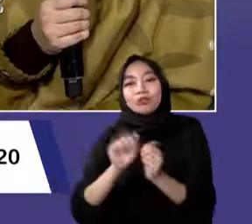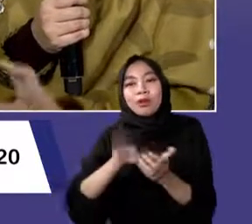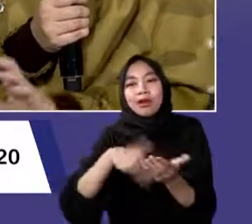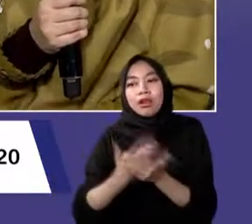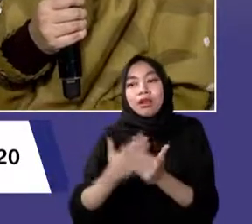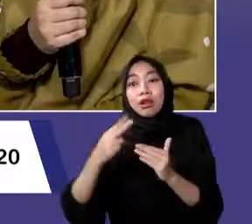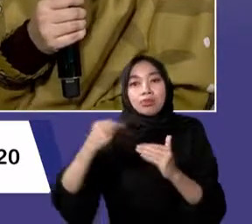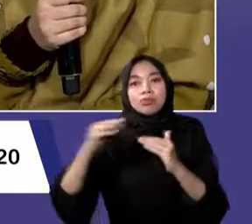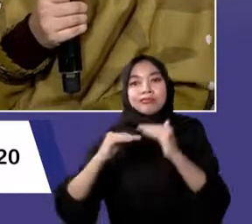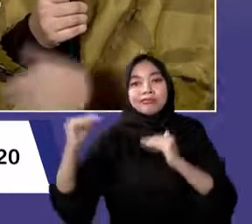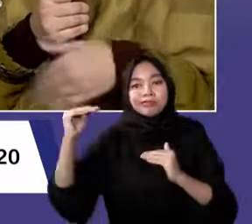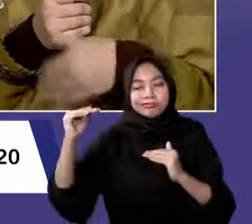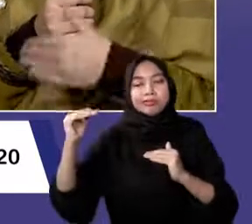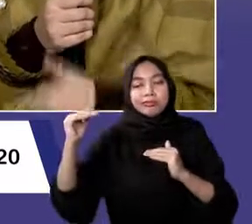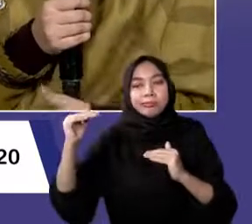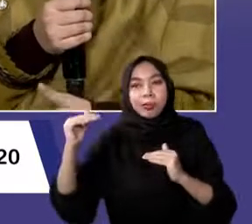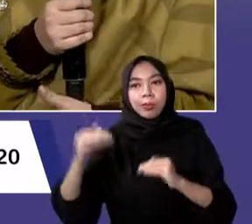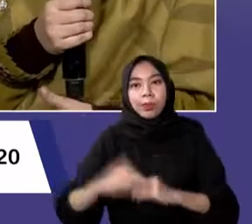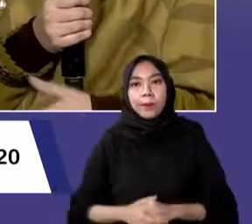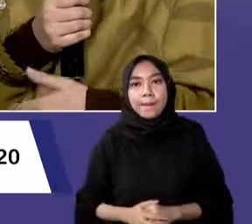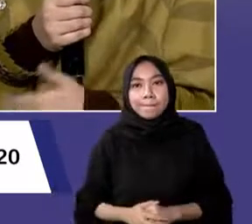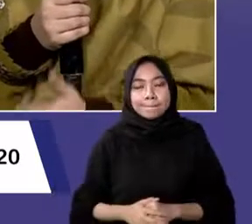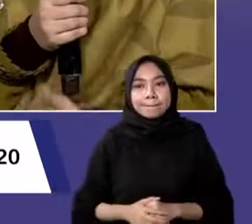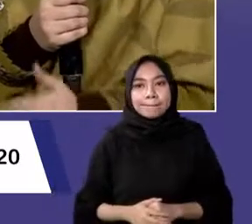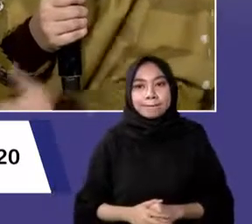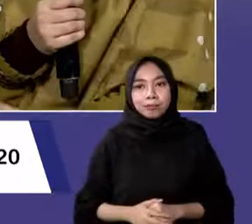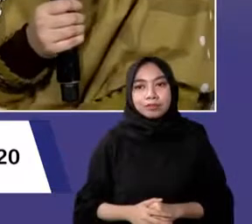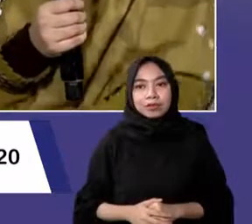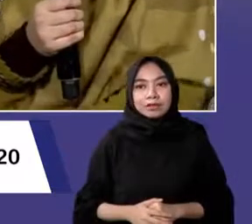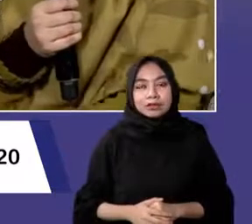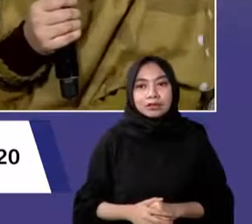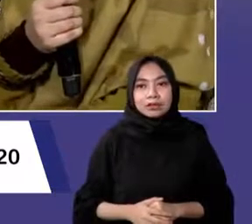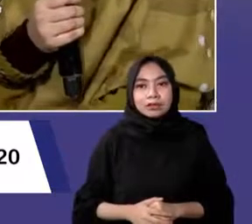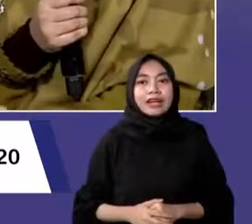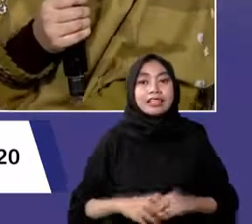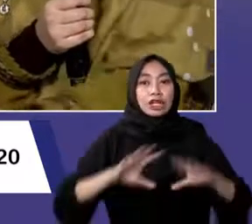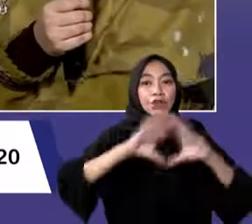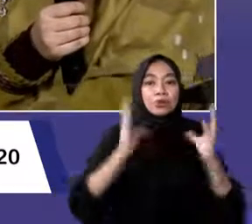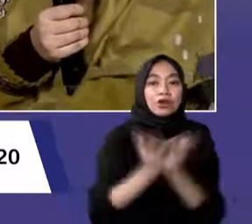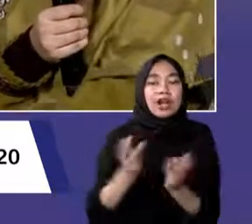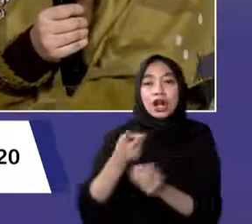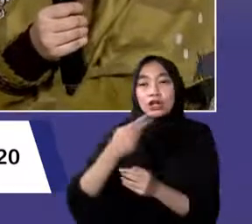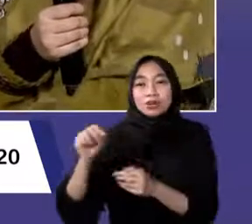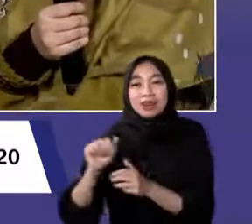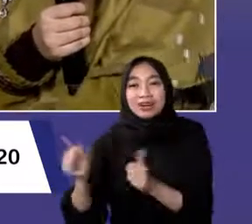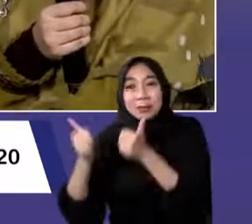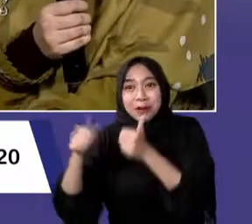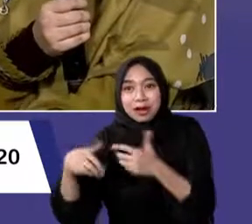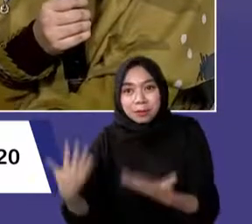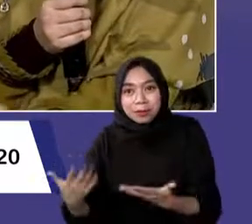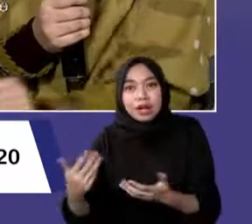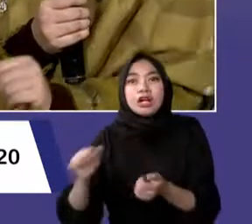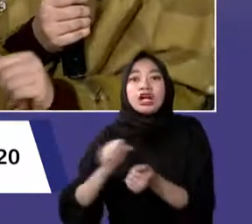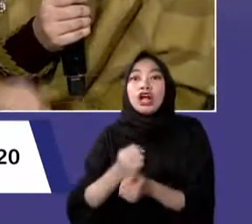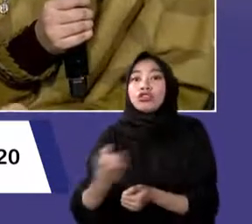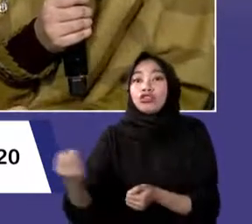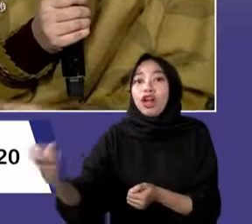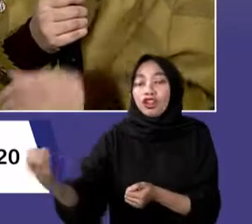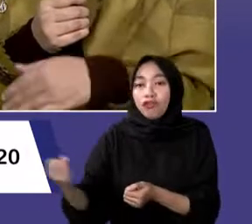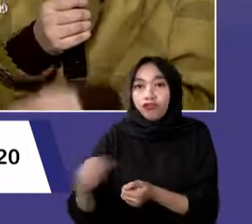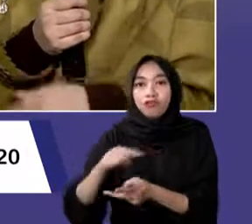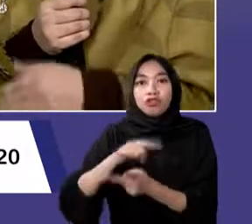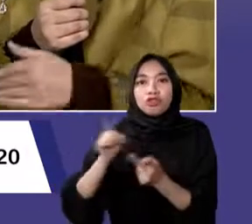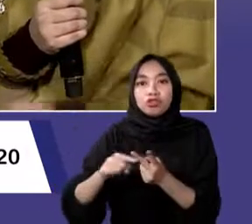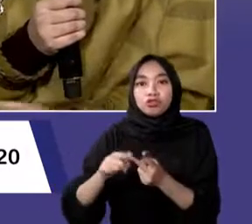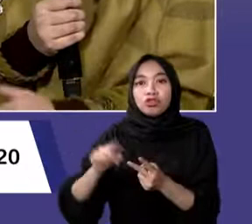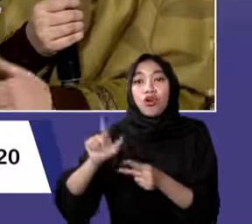bisa melihat beberapa progres. Ada beberapa hal yang sudah Indonesia lebih baik dibandingkan dunia, yaitu di angka kasus aktif dan juga kesembuhan. Namun